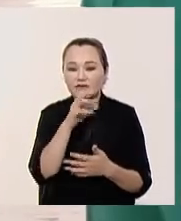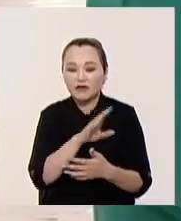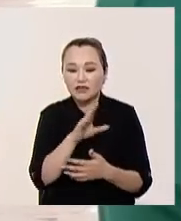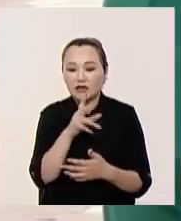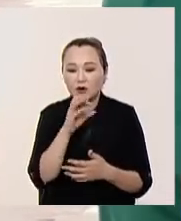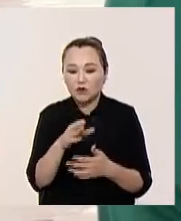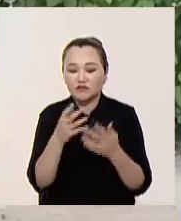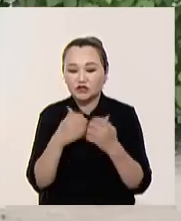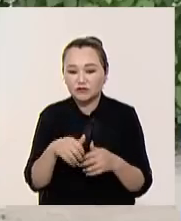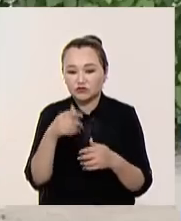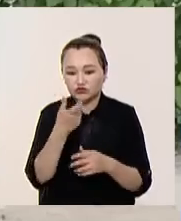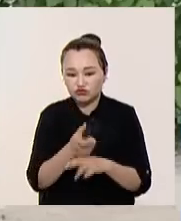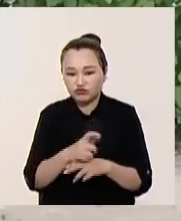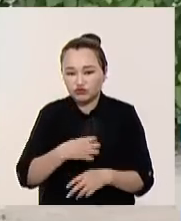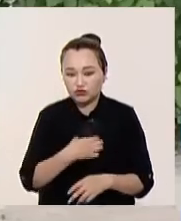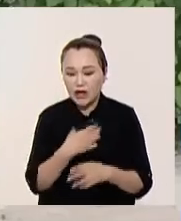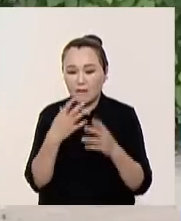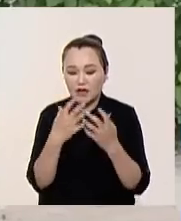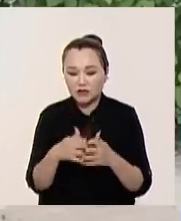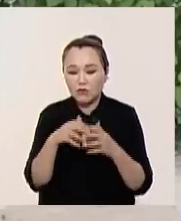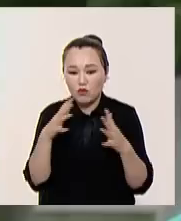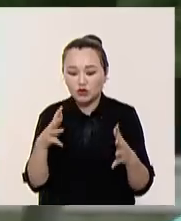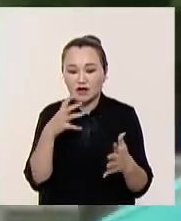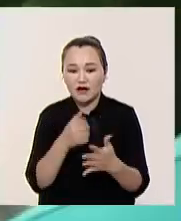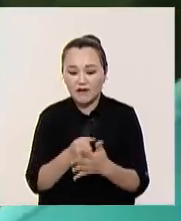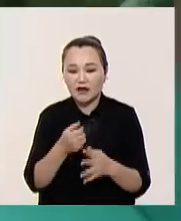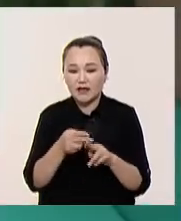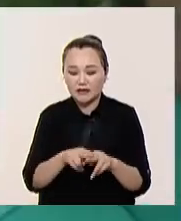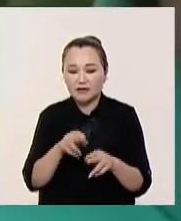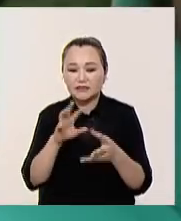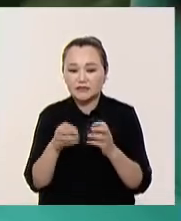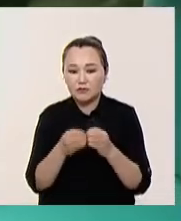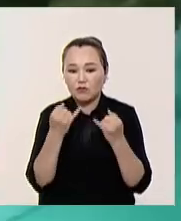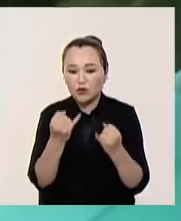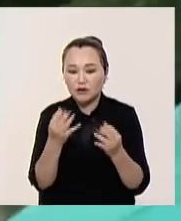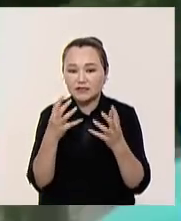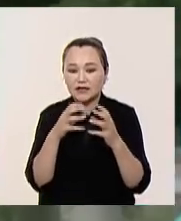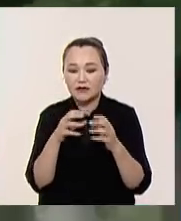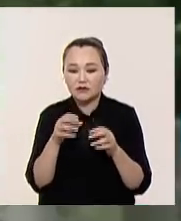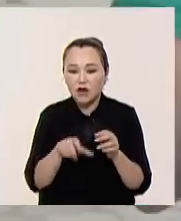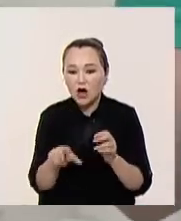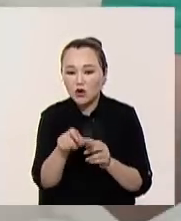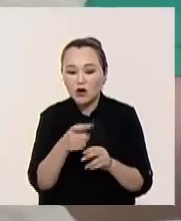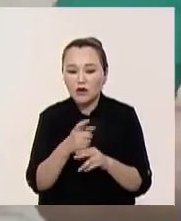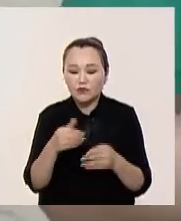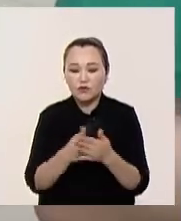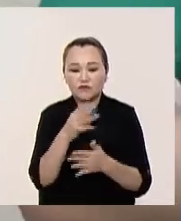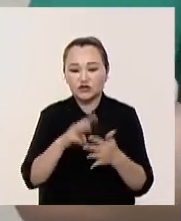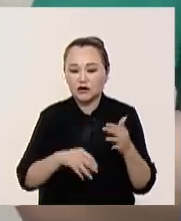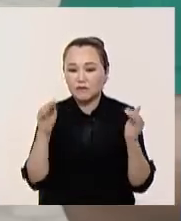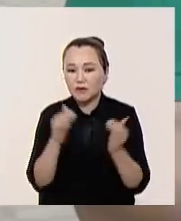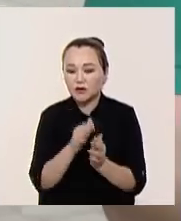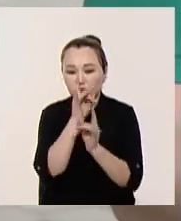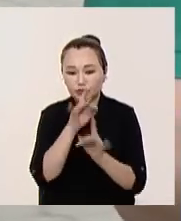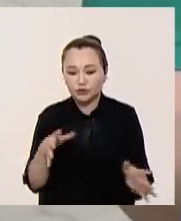Климаков считает идею абсурдной. По статистике, большая часть аварий на дорогах – это следствие плохого содержания дорог, поэтому новый штраф не снизит